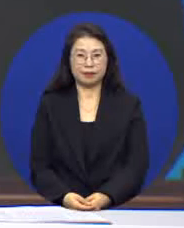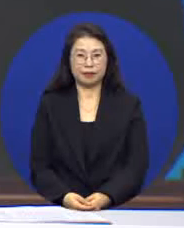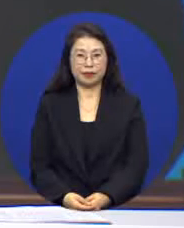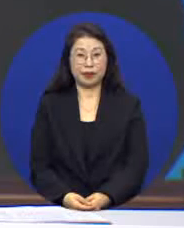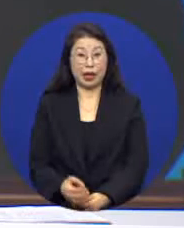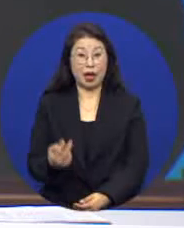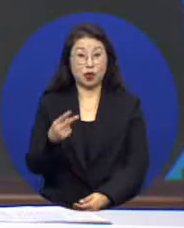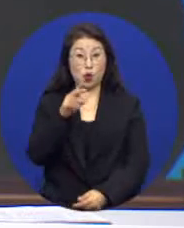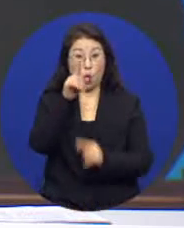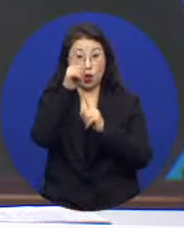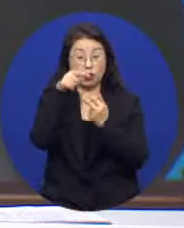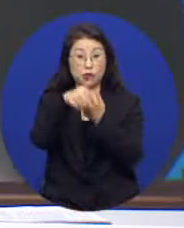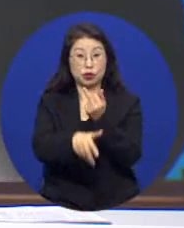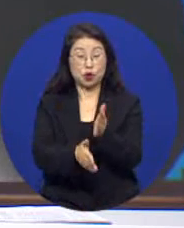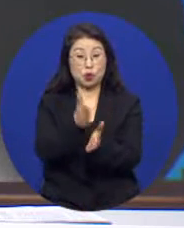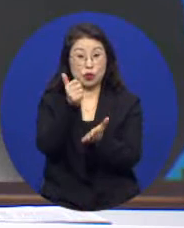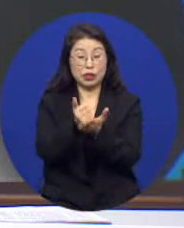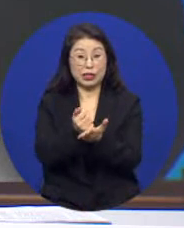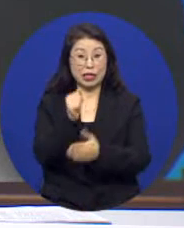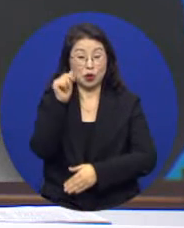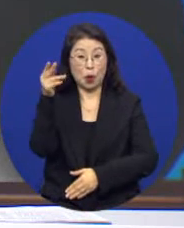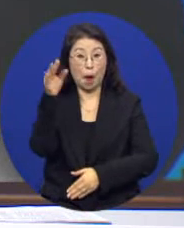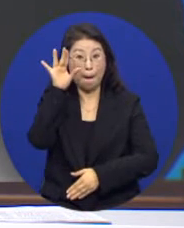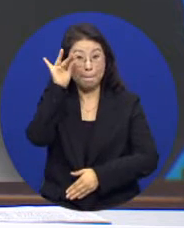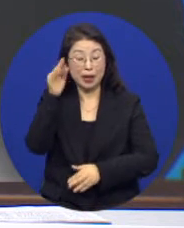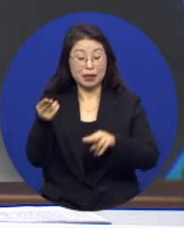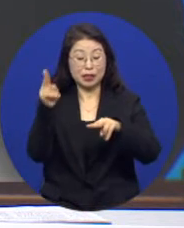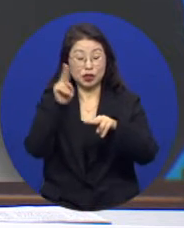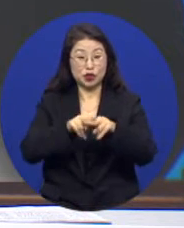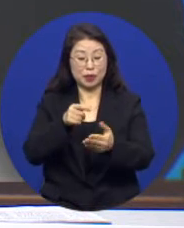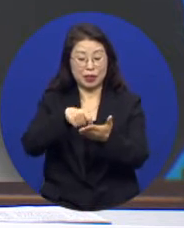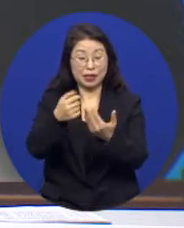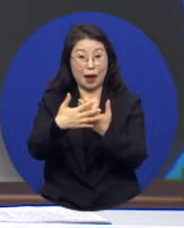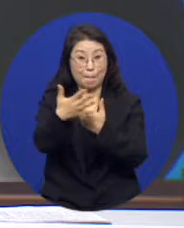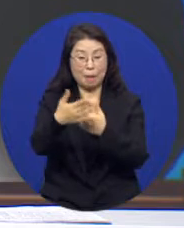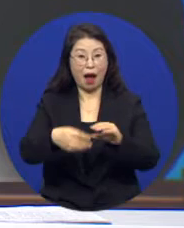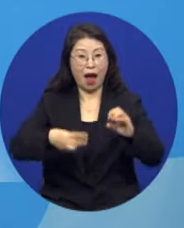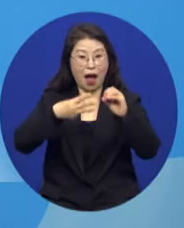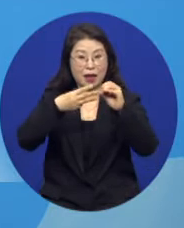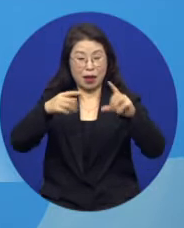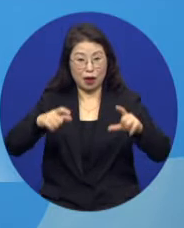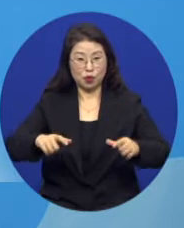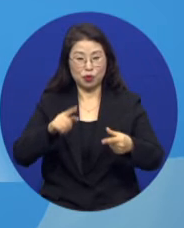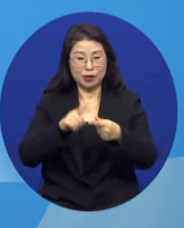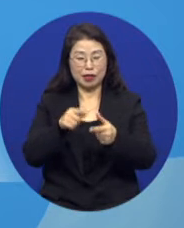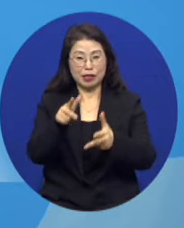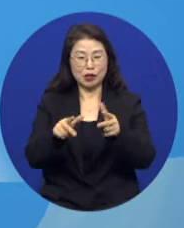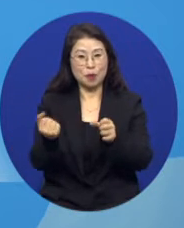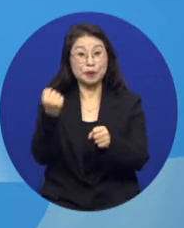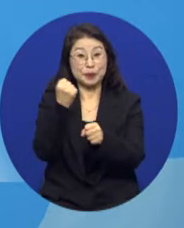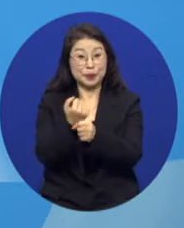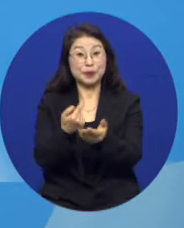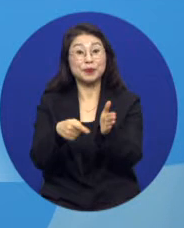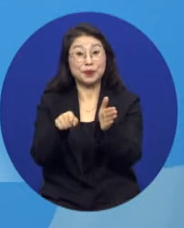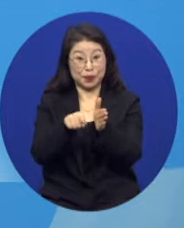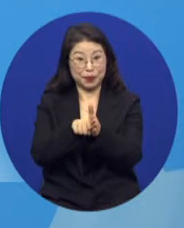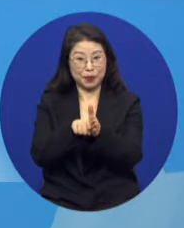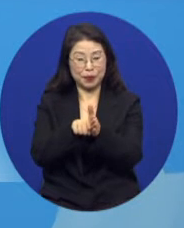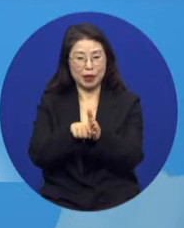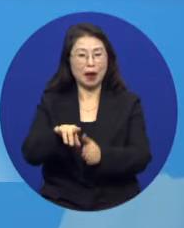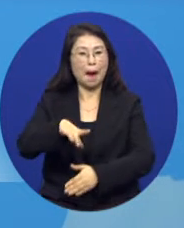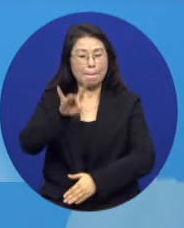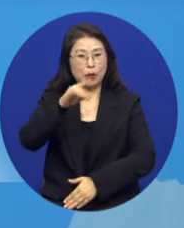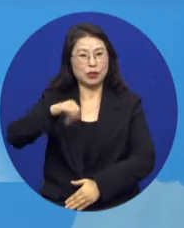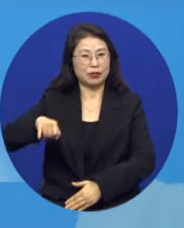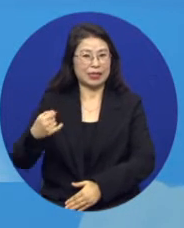한편 이종우 서귀포 시장도 추인 100일 기자회견을 열어 예래 휴양용 주거단지 사업 정상화를 위해서는